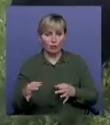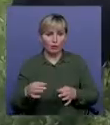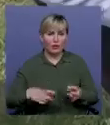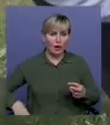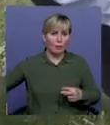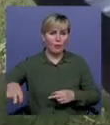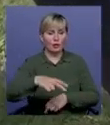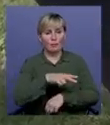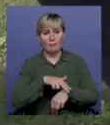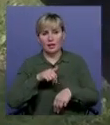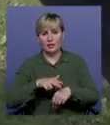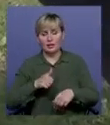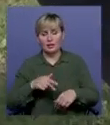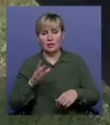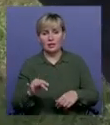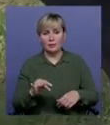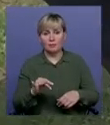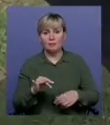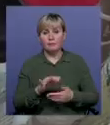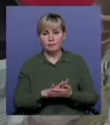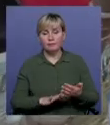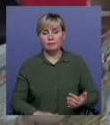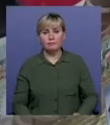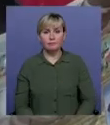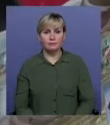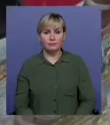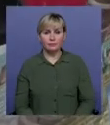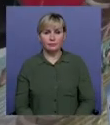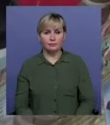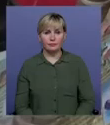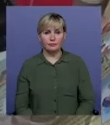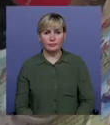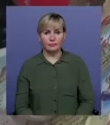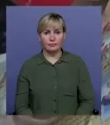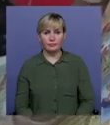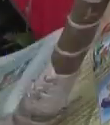полицейских кордонов. Тимур Адельханов, Арлан Абзельбаев, телеканал Алматы, Талдыкурган.